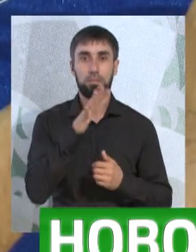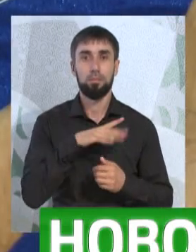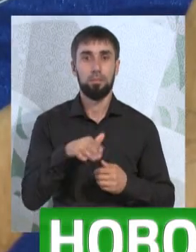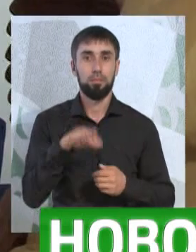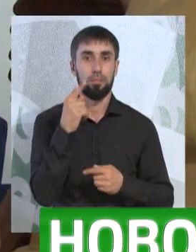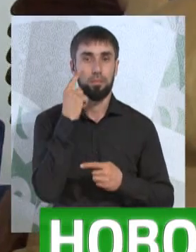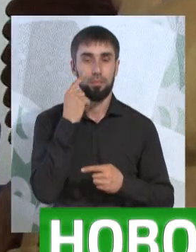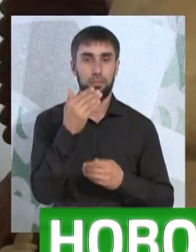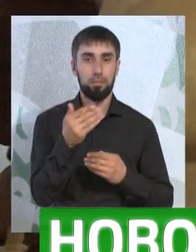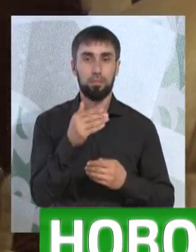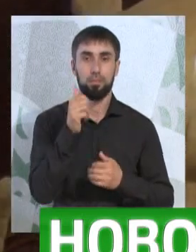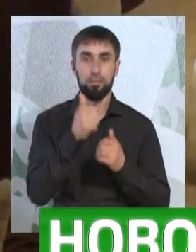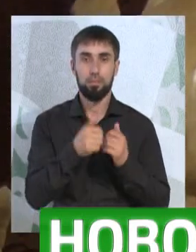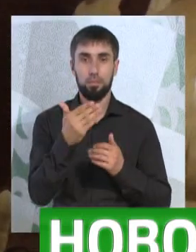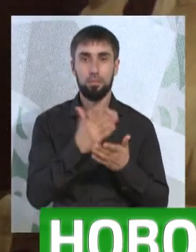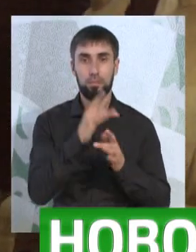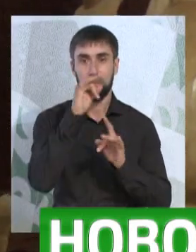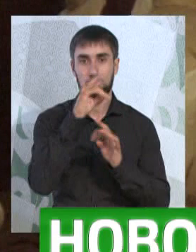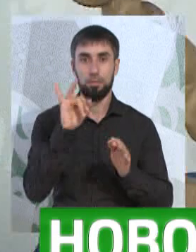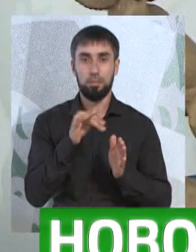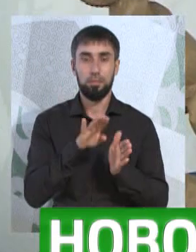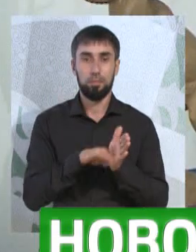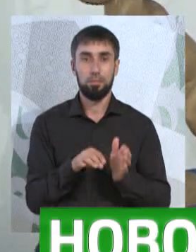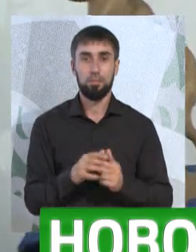В каждом изделии присутствует культура и простота.